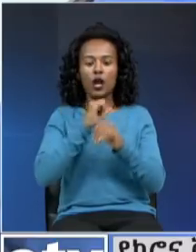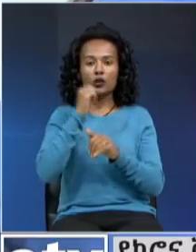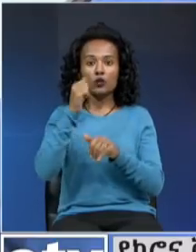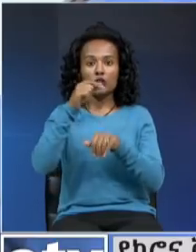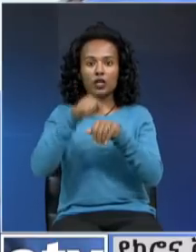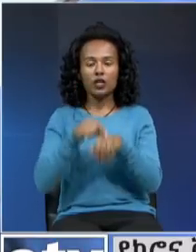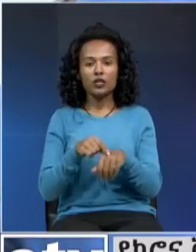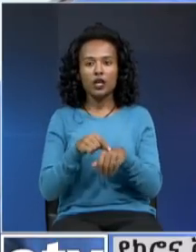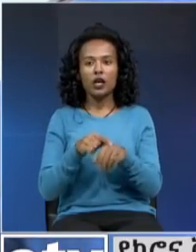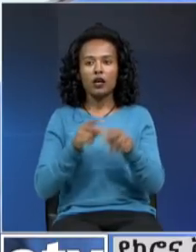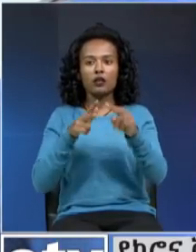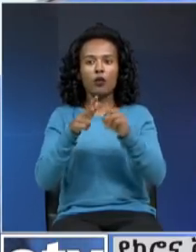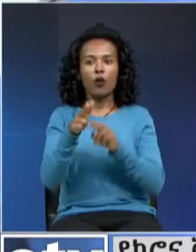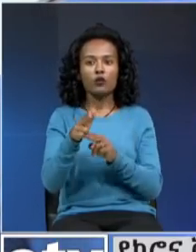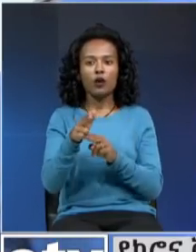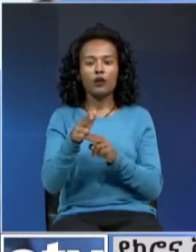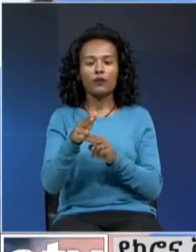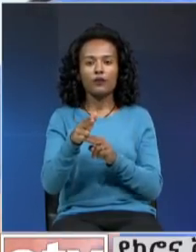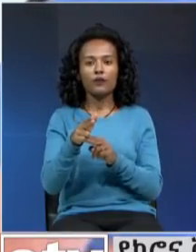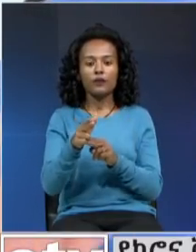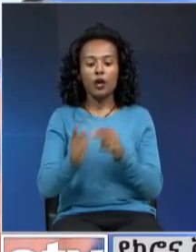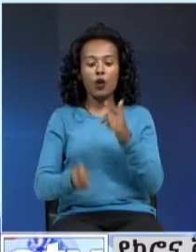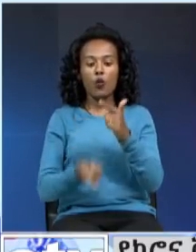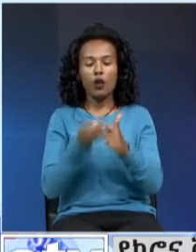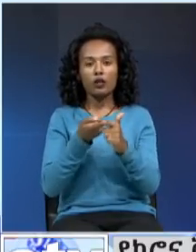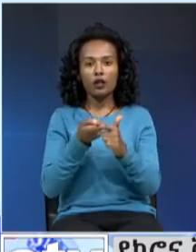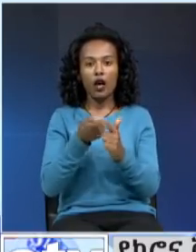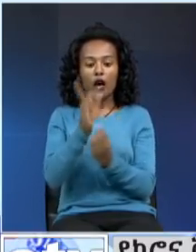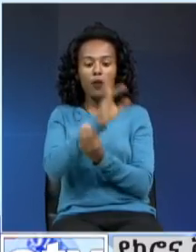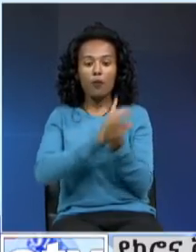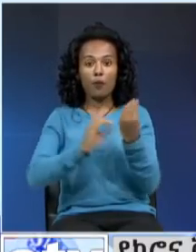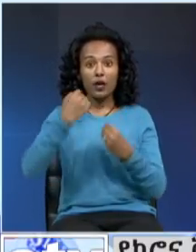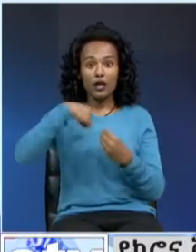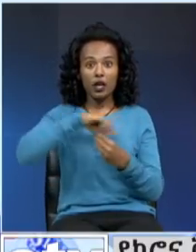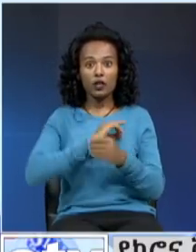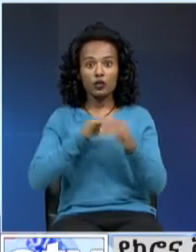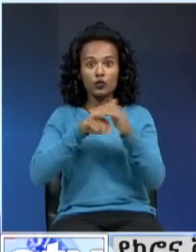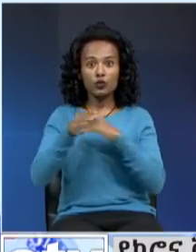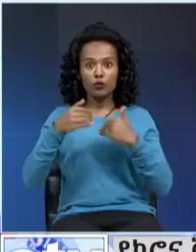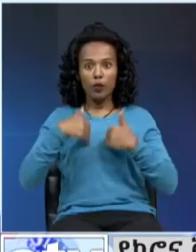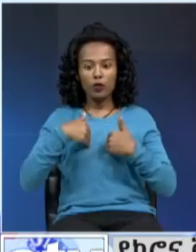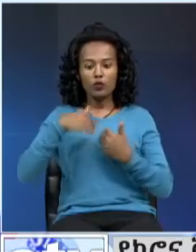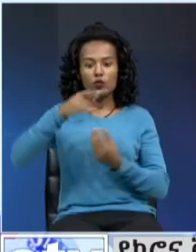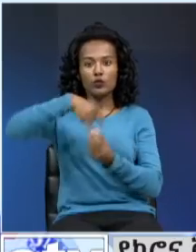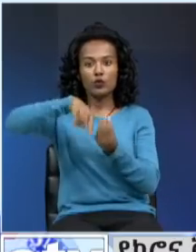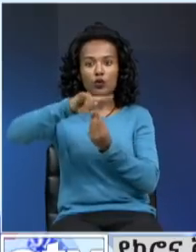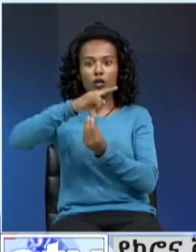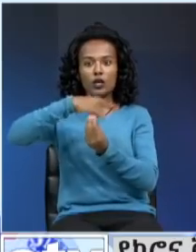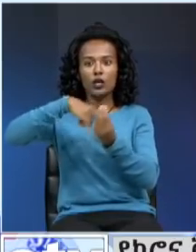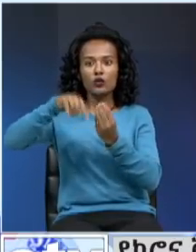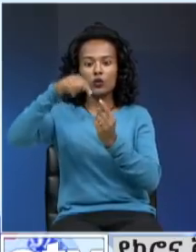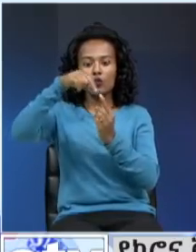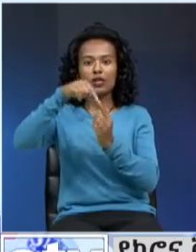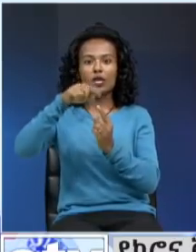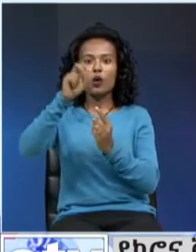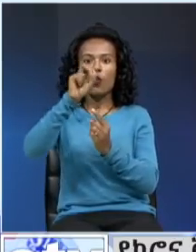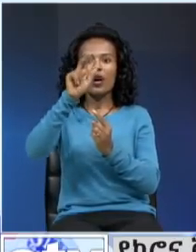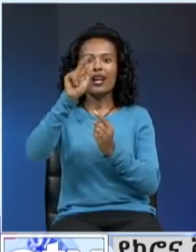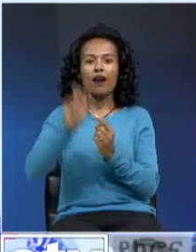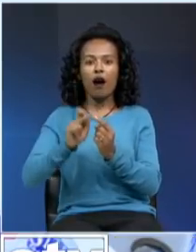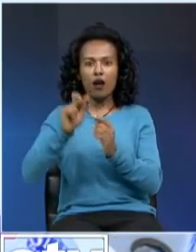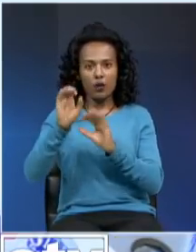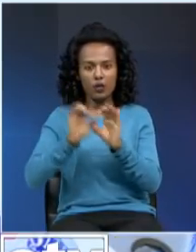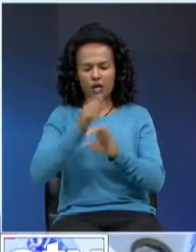ጊዜ ተቋርጧል። ሁለተኛ፣ በክልላችን ውስጥ ባሉ ዞኖች መካከልና ከዞን ወደ ወረዳ የሚኖሩ